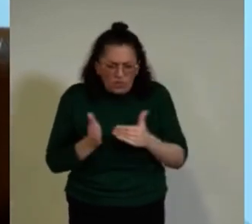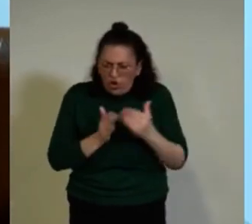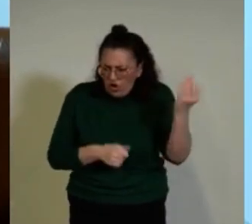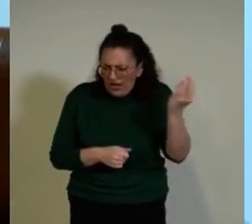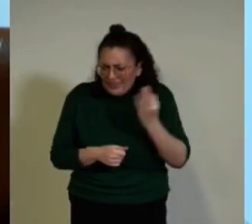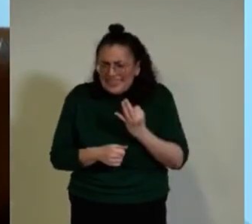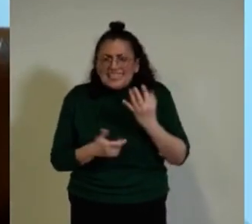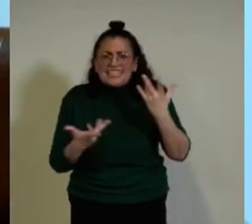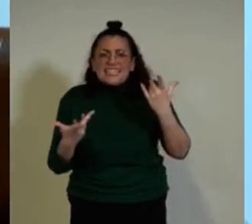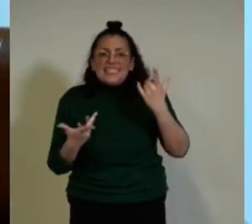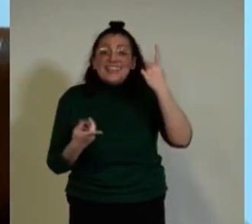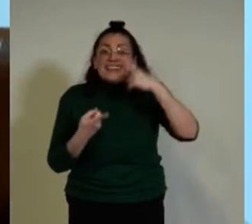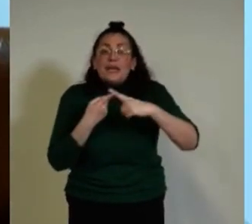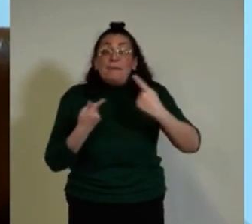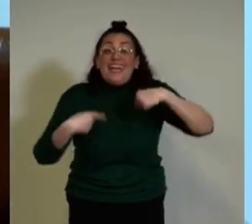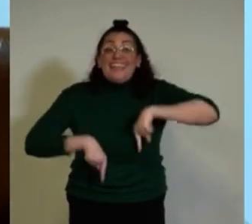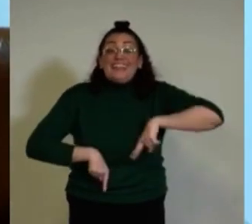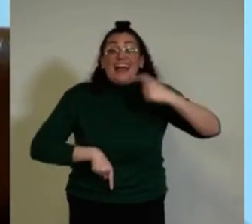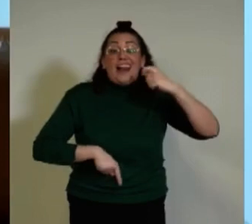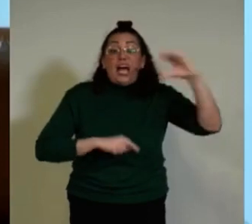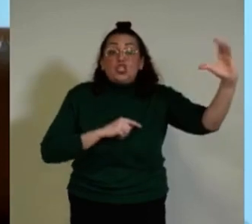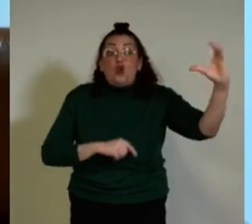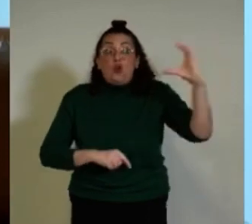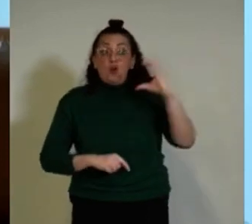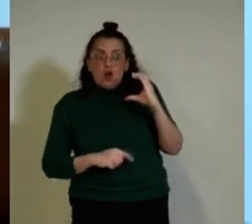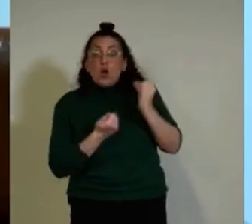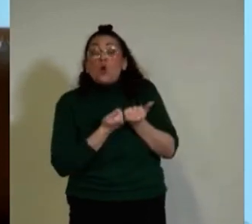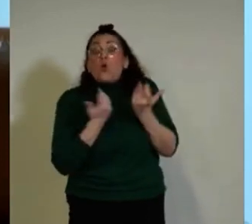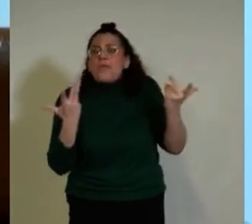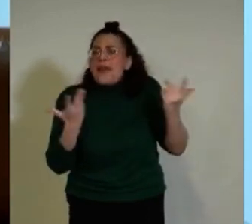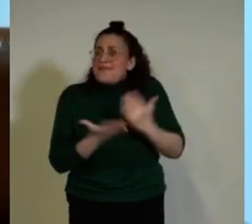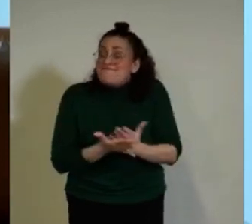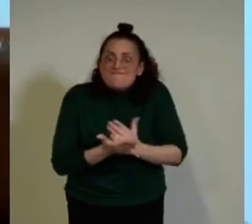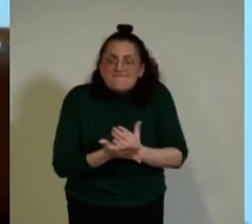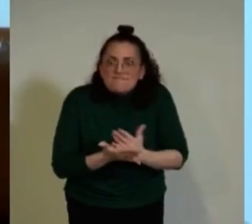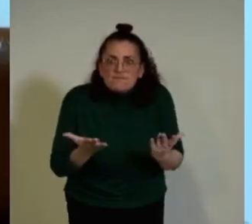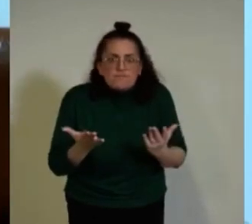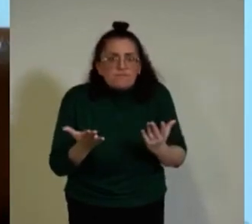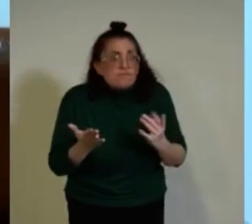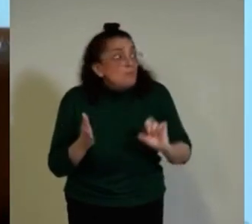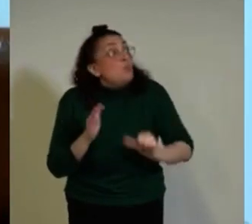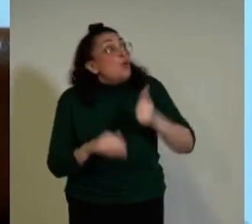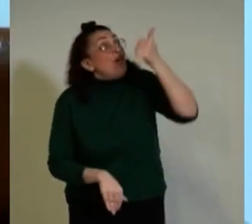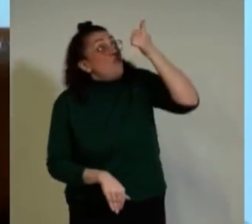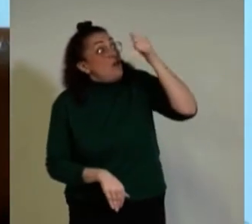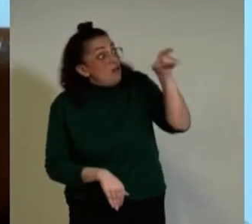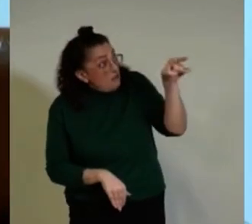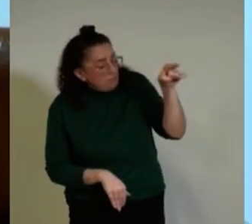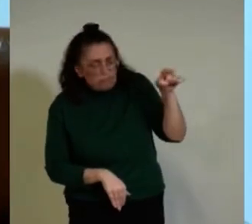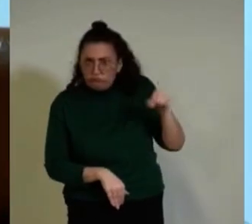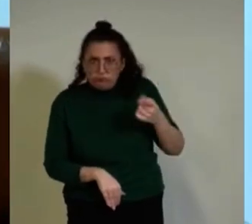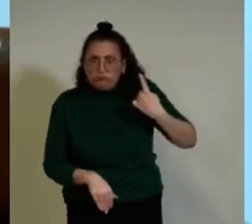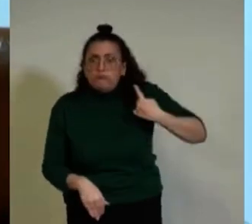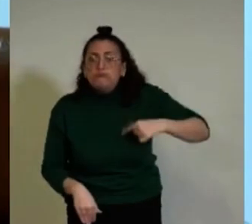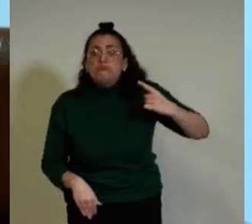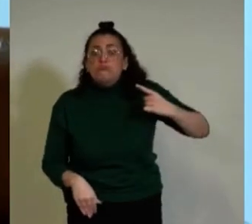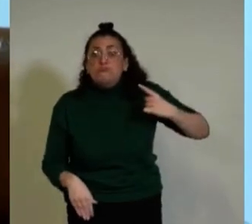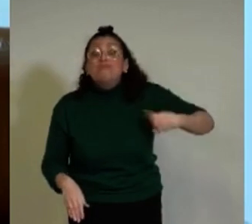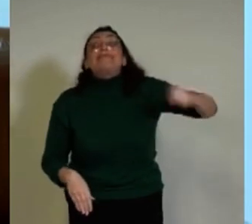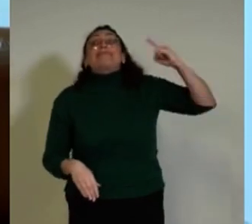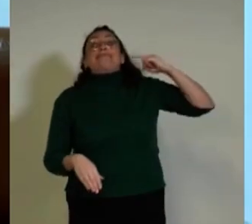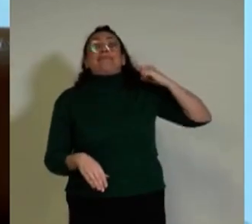les dotations et l'attitude de l'État. Là encore, qui n'en a pas eu? Et je ne vois pas comment ça pourrait être pire que les 2 mandats passés